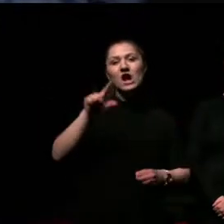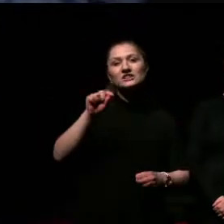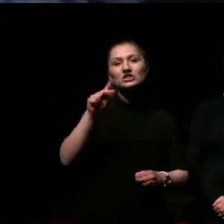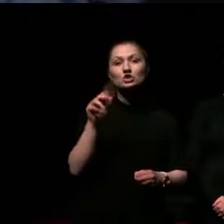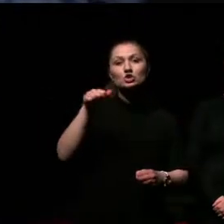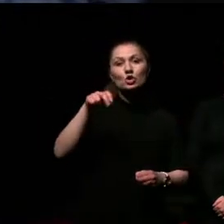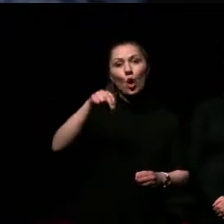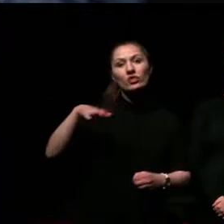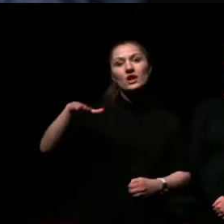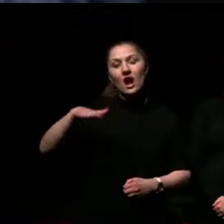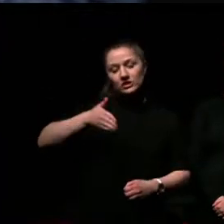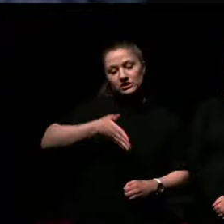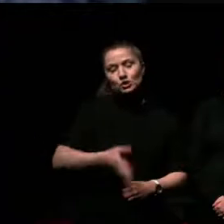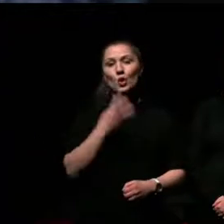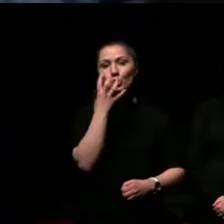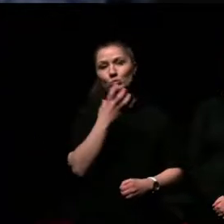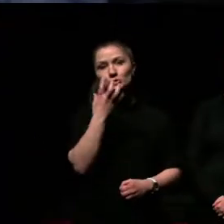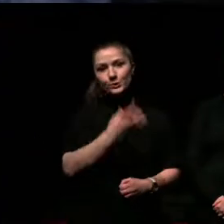i Sør-Troms.